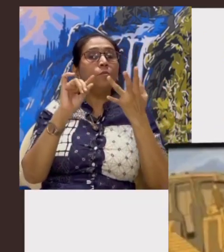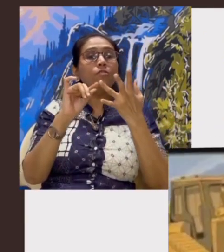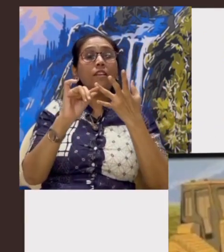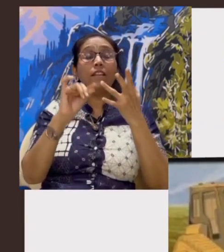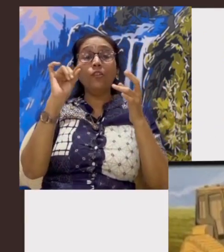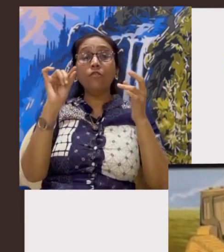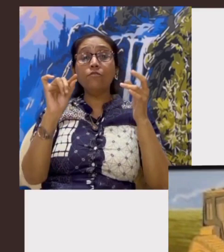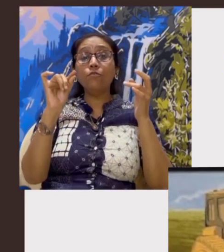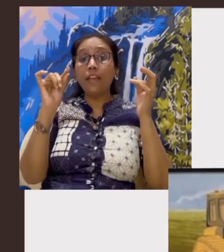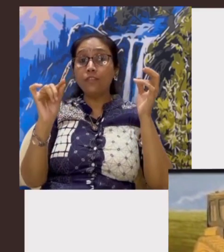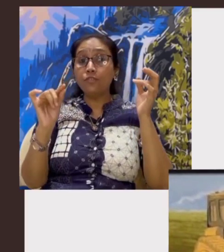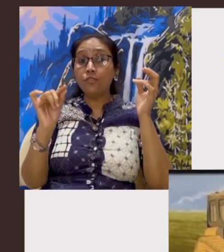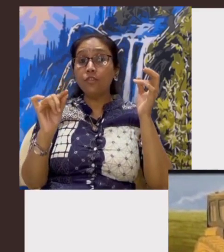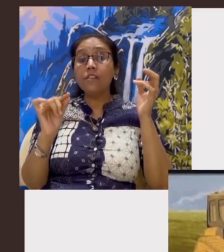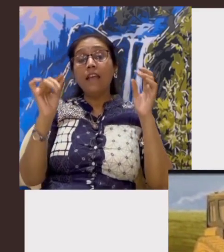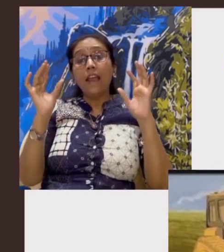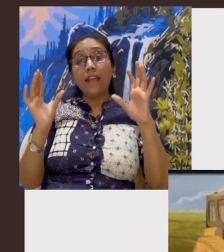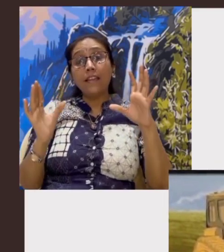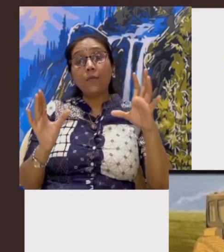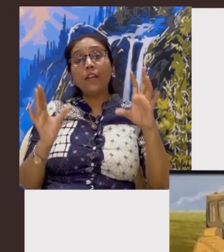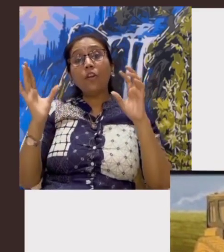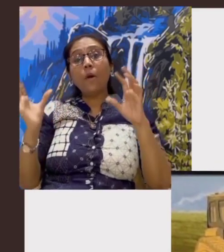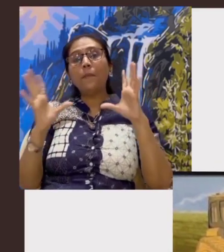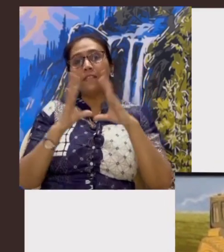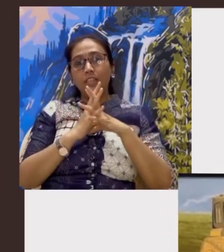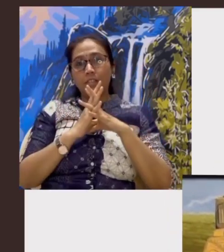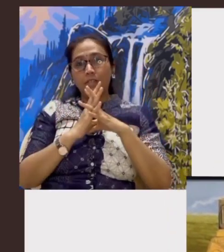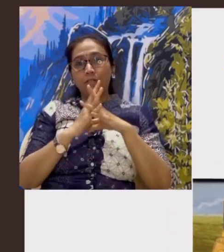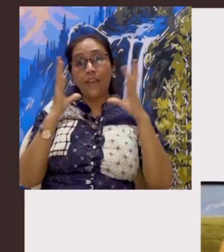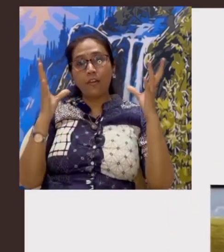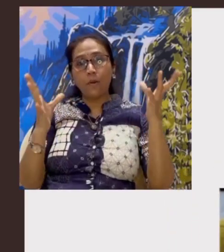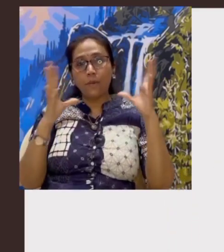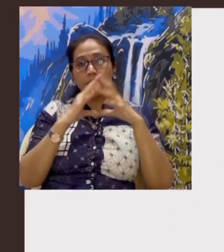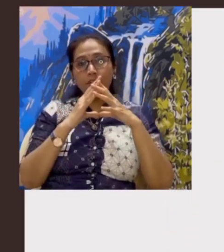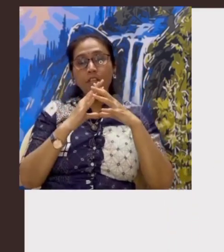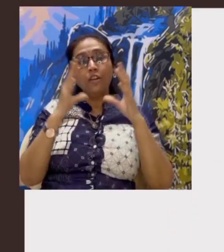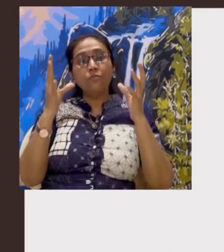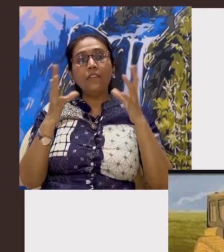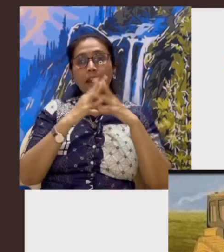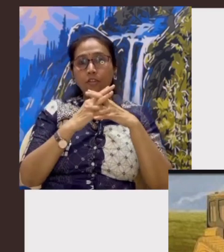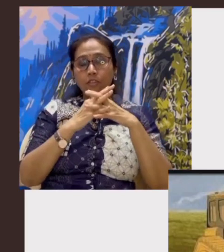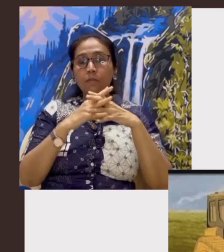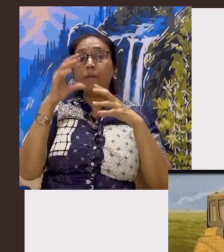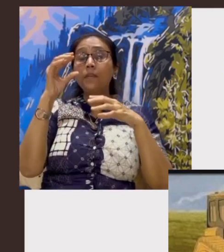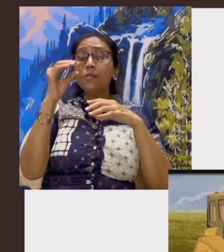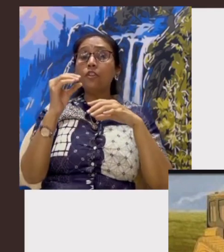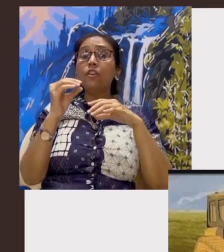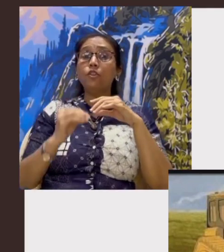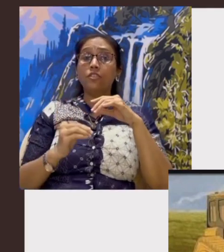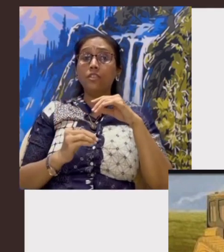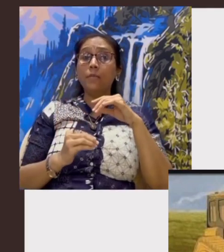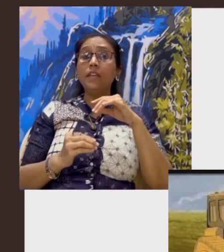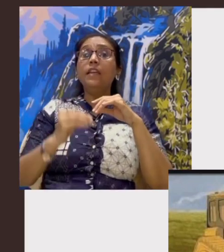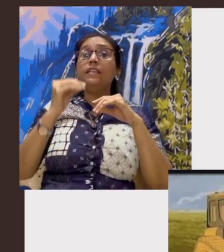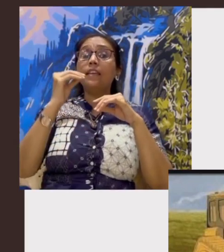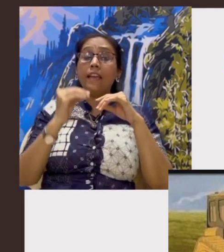बोल सकते हैं इट ऑल्सो इंश्योर्स एडिक्वेट कॉम्पनसेशन फेयर कॉम्पनसेशन टू द लैंड ओनर्स. मतलब इस पर्टिकुलर डॉक्ट्रिन